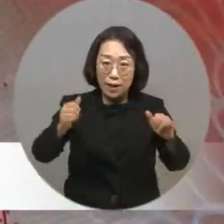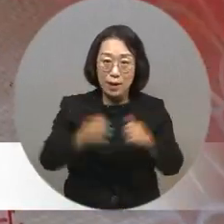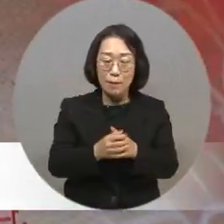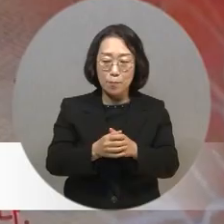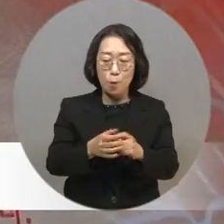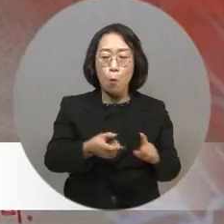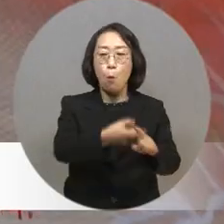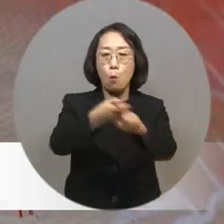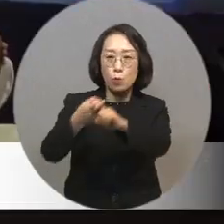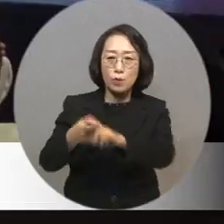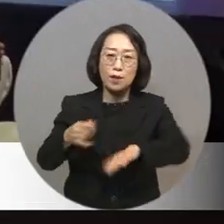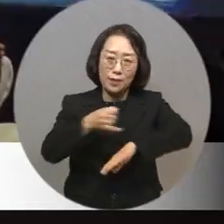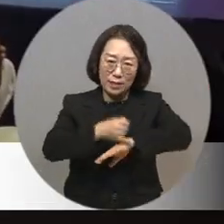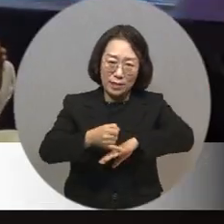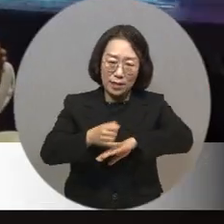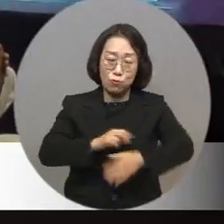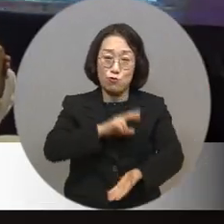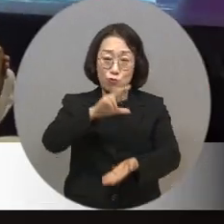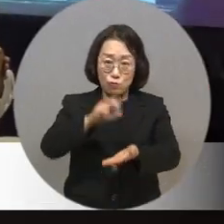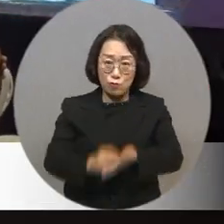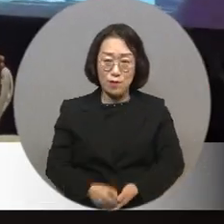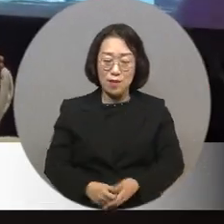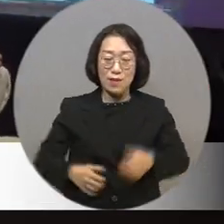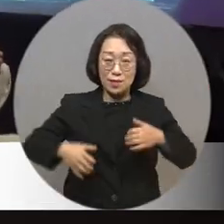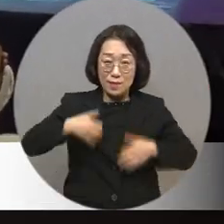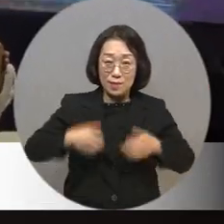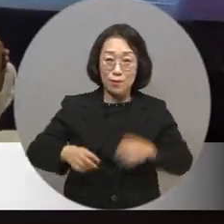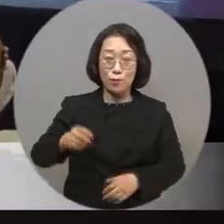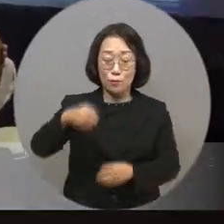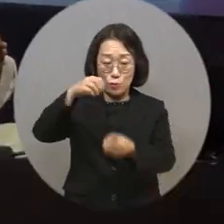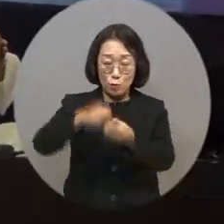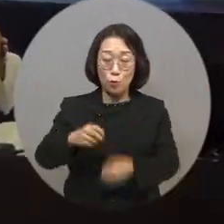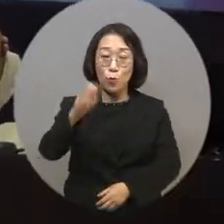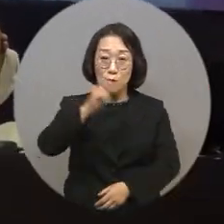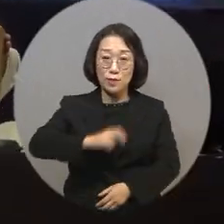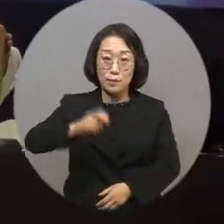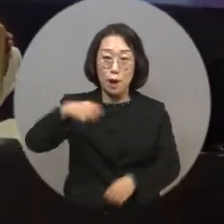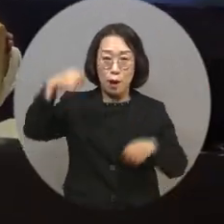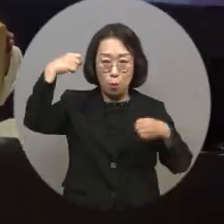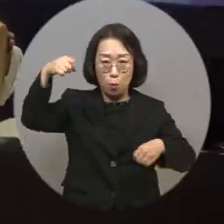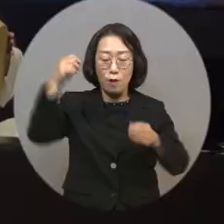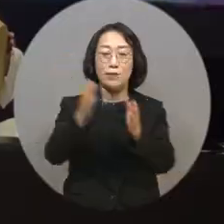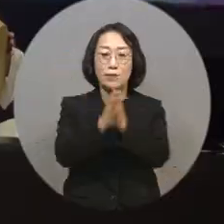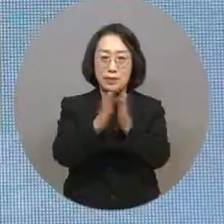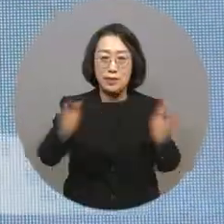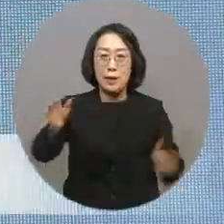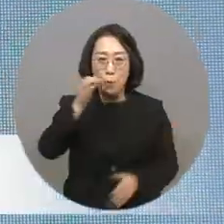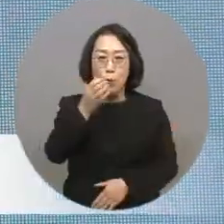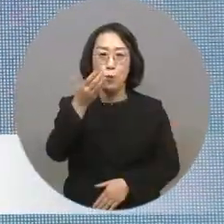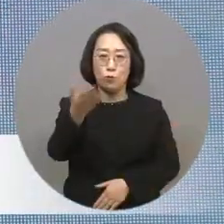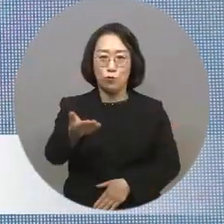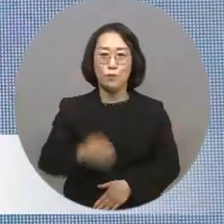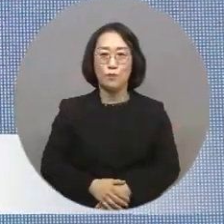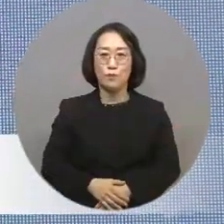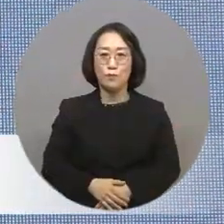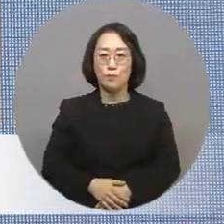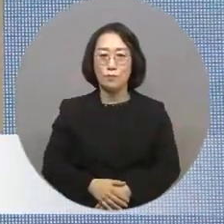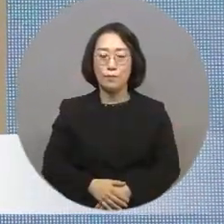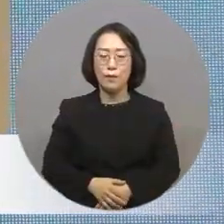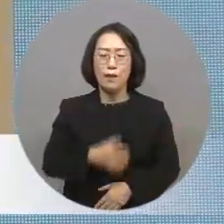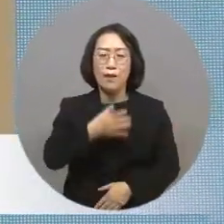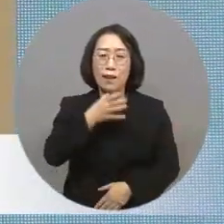공동체를 디자인하다를 주제로 신나는 사물놀이와 함께 힘차게 그 문을 열었습니다. 초고령